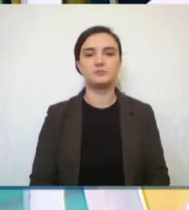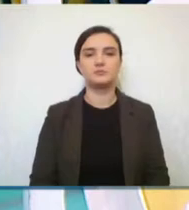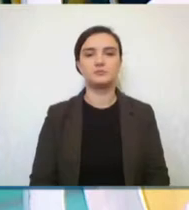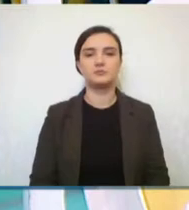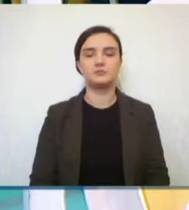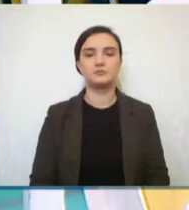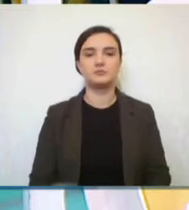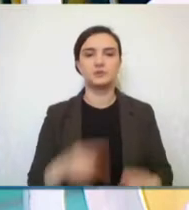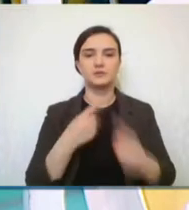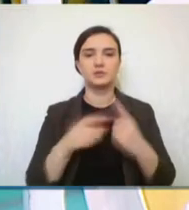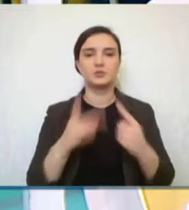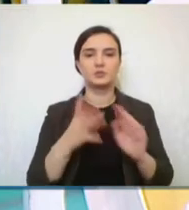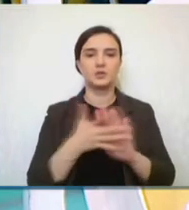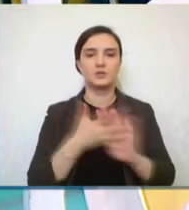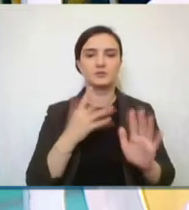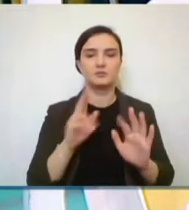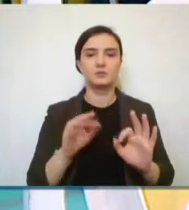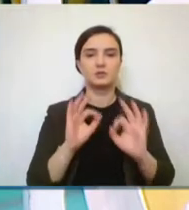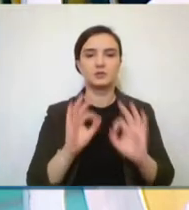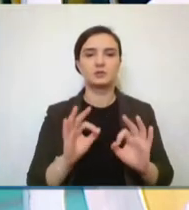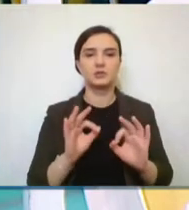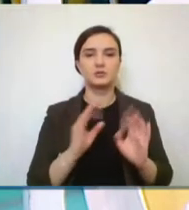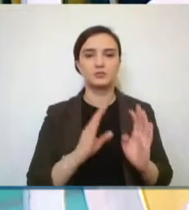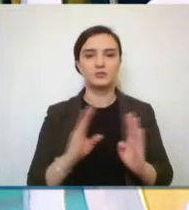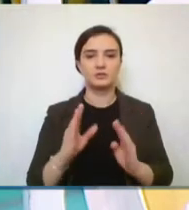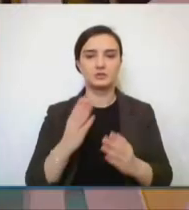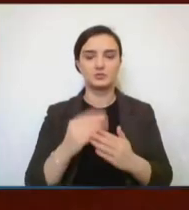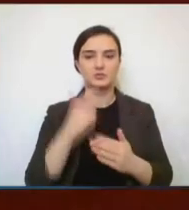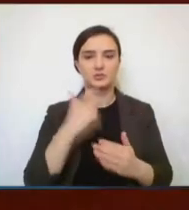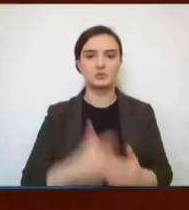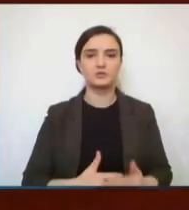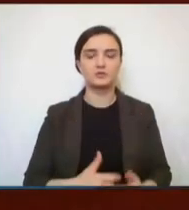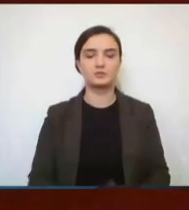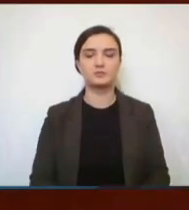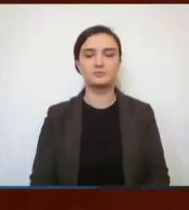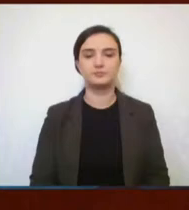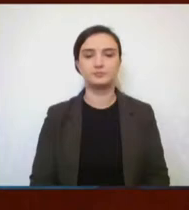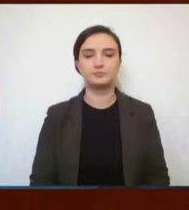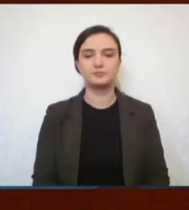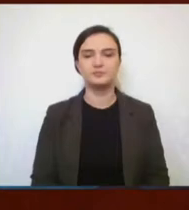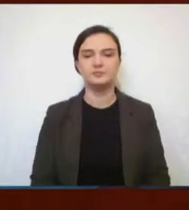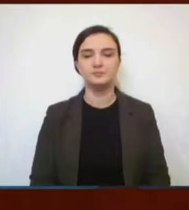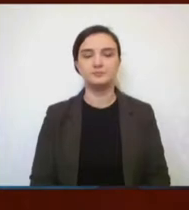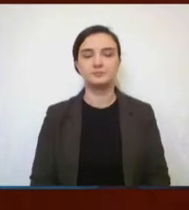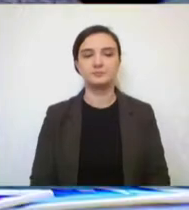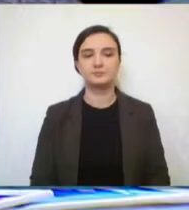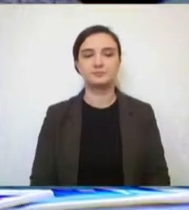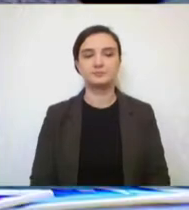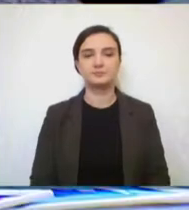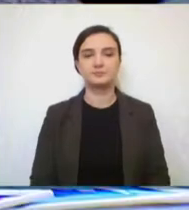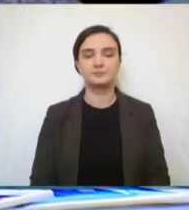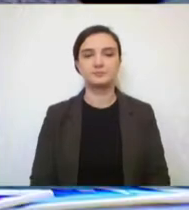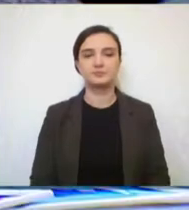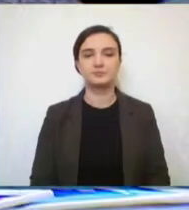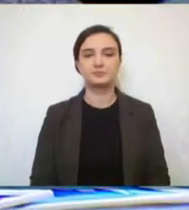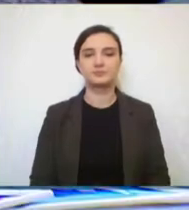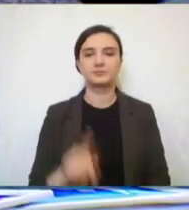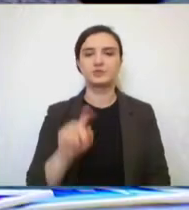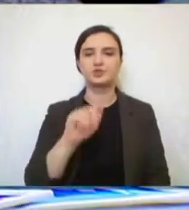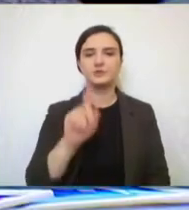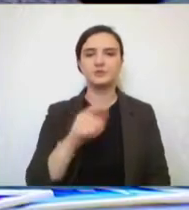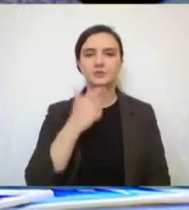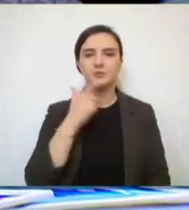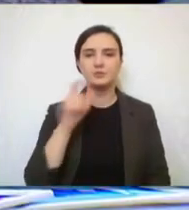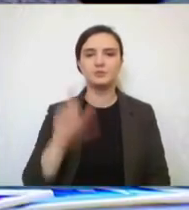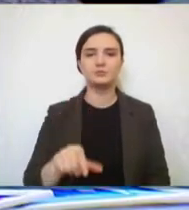და წესიერად მოგეცეთ საკუთარ თავს ამ ხრივ. დავინდოთ საკუთარ თავი. ელენე, რა კითხვა აქვს მაყურებელს?